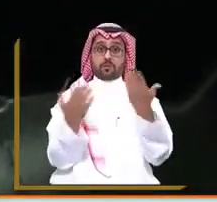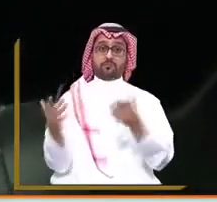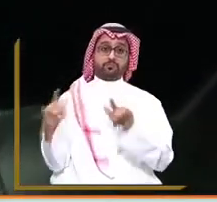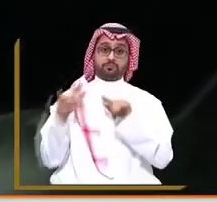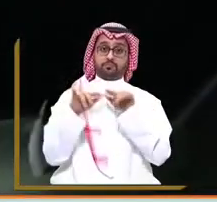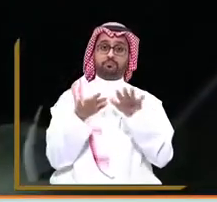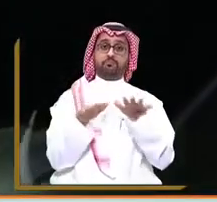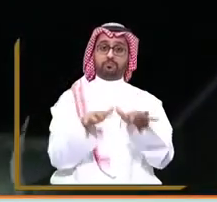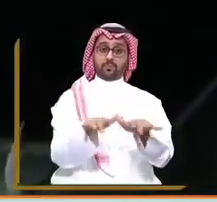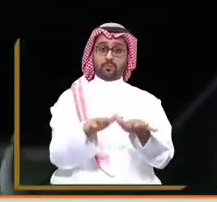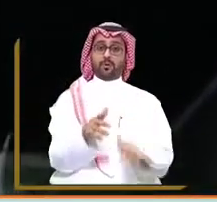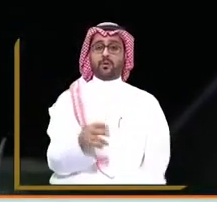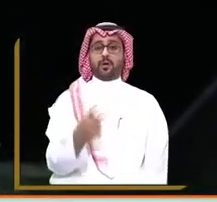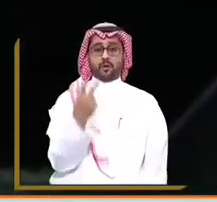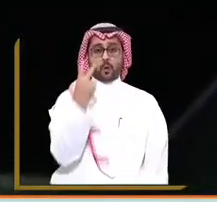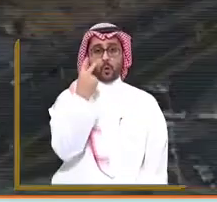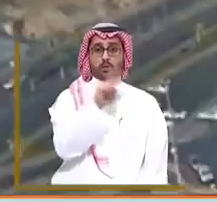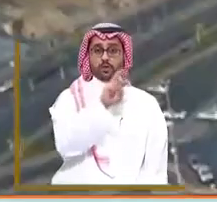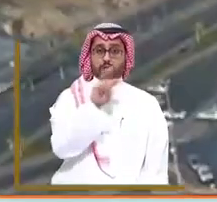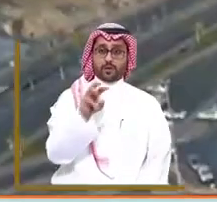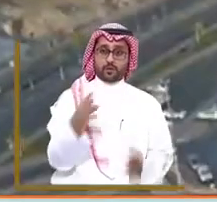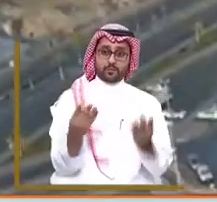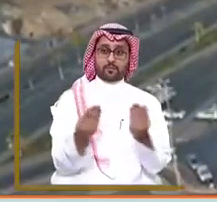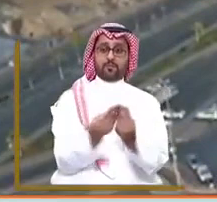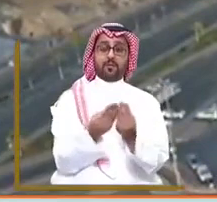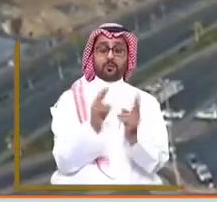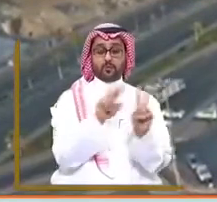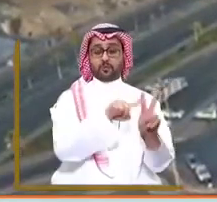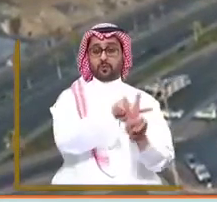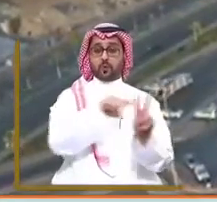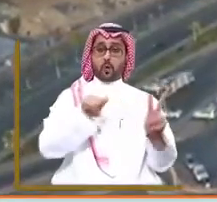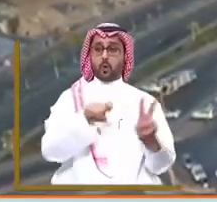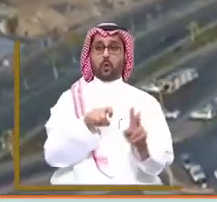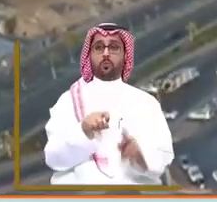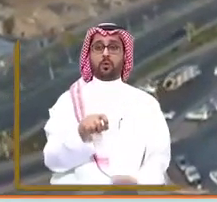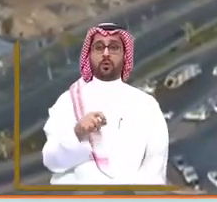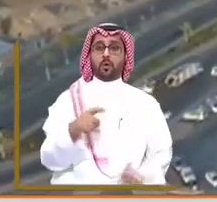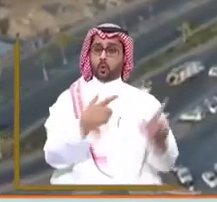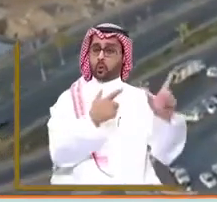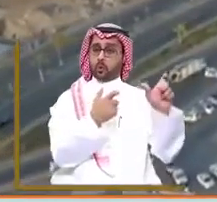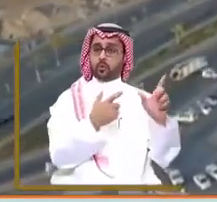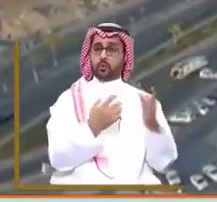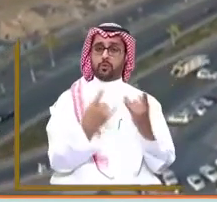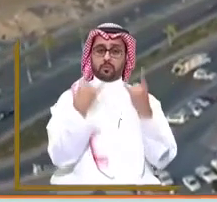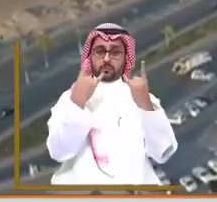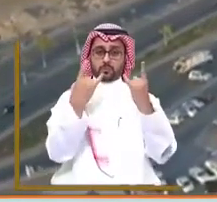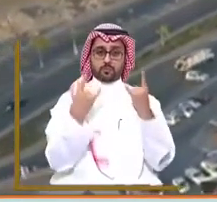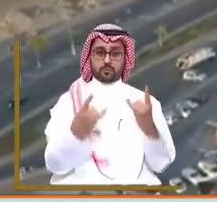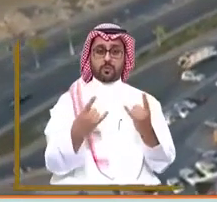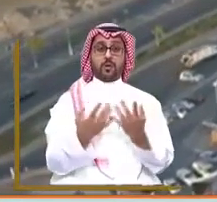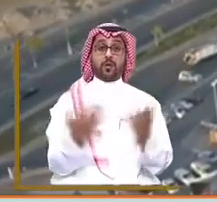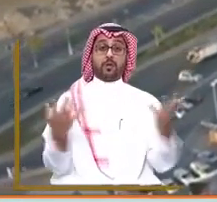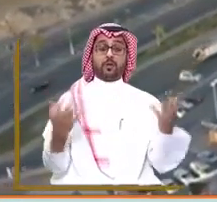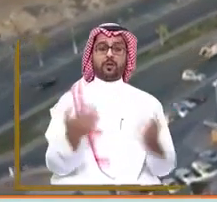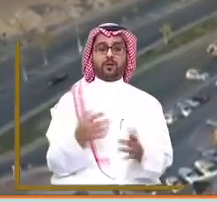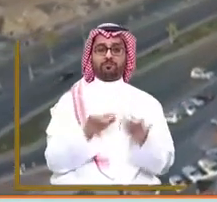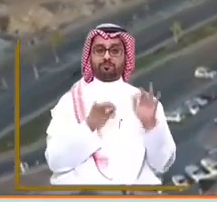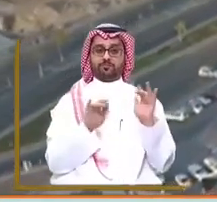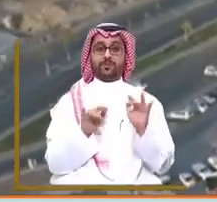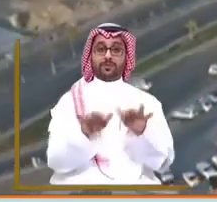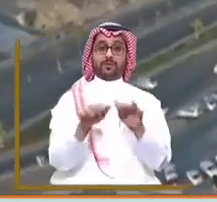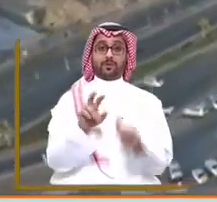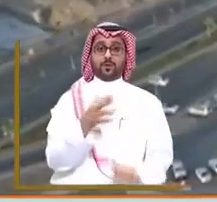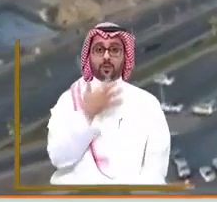وفق رؤية المملكة 2030 التي بدورها ستجعل من ساحل البحر الأحمر وجهة سياحية